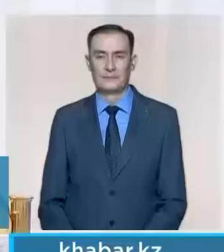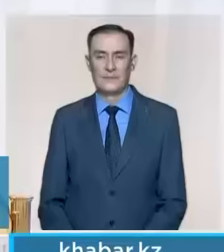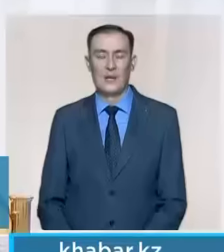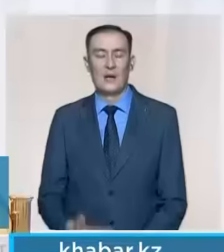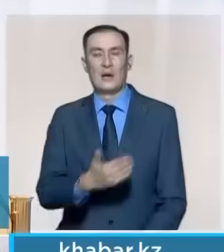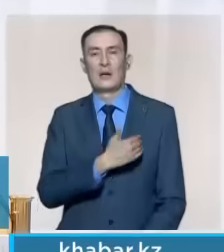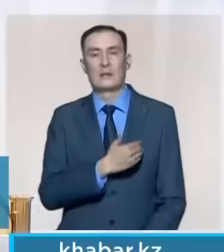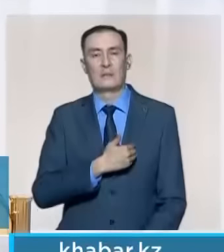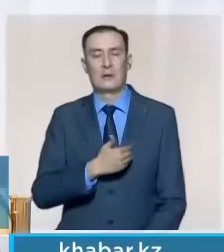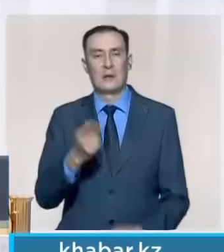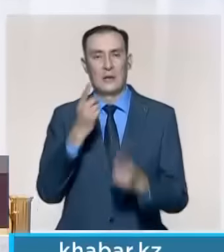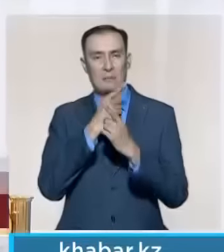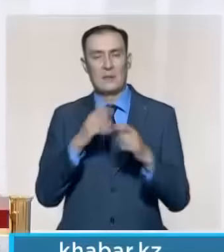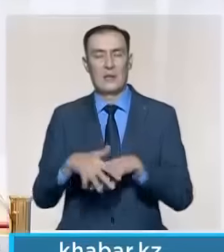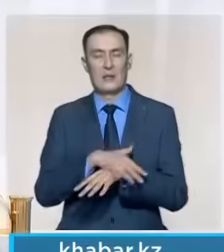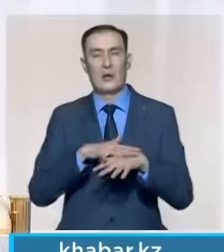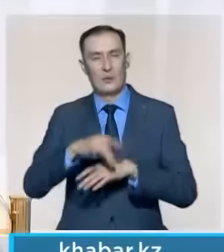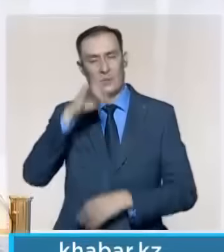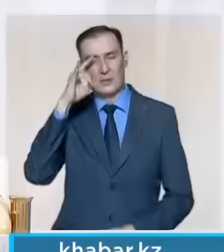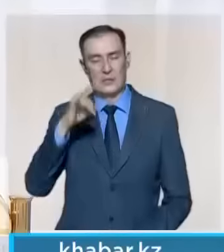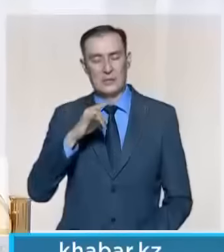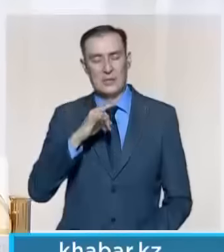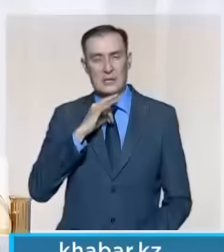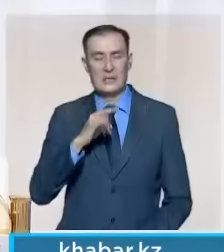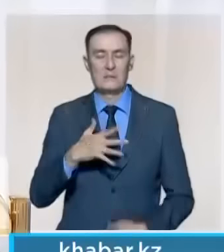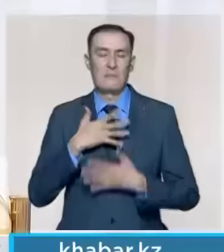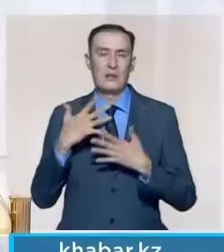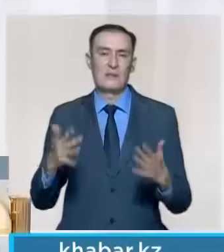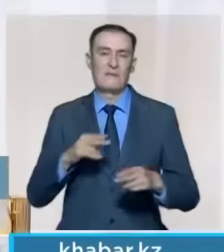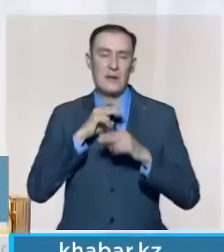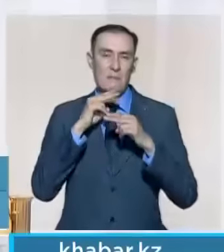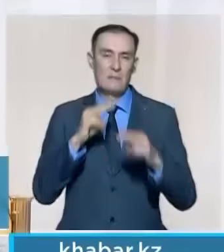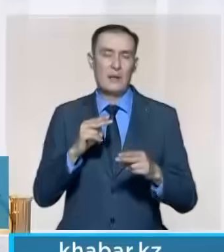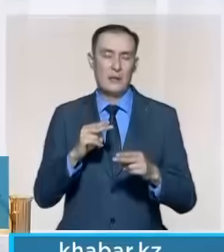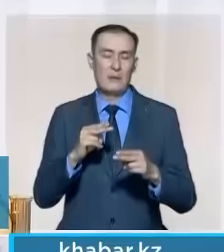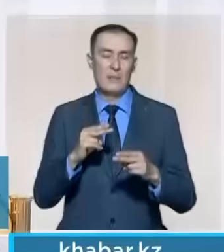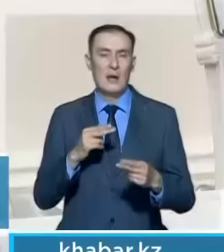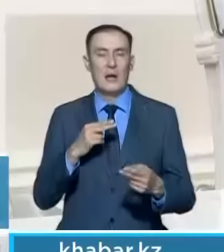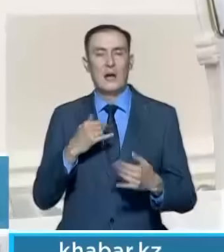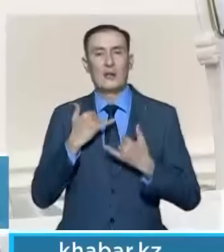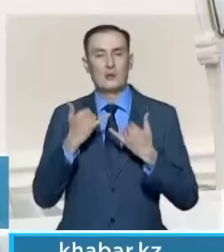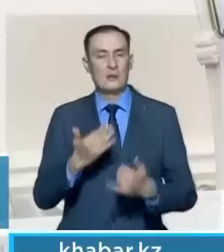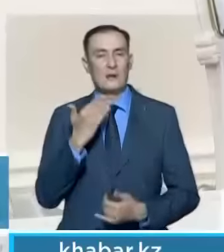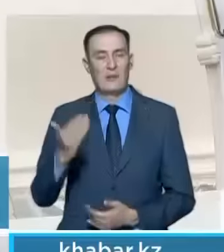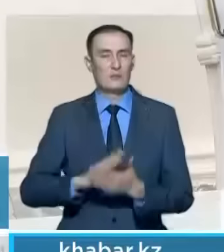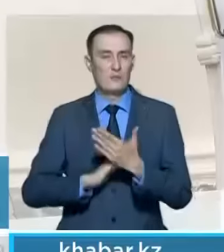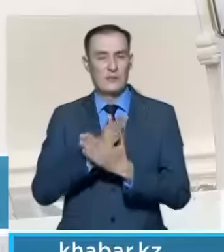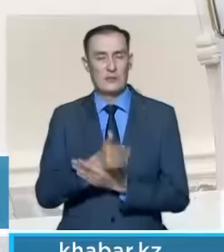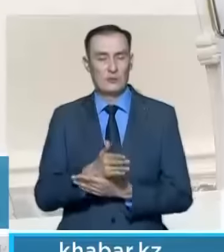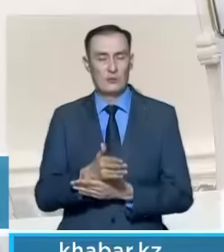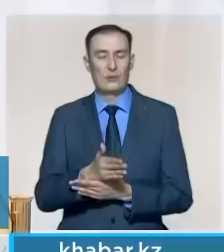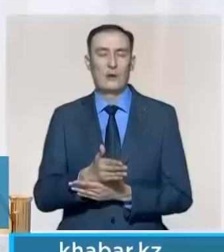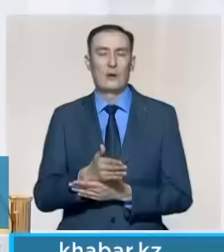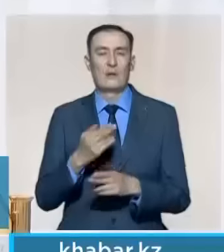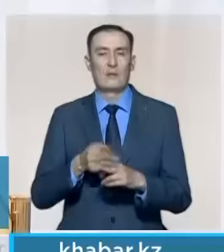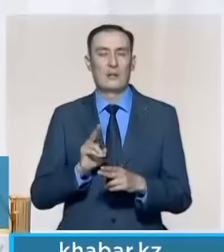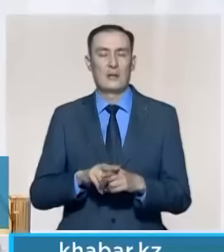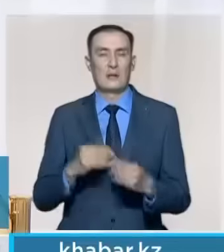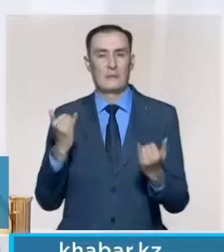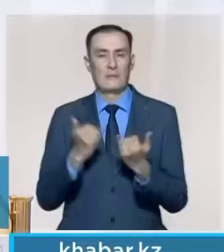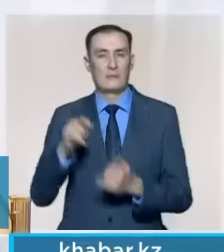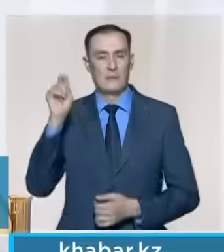Хотел бы отметить, что народ Казахстана с большим вниманием относится к вашему визиту, приветствует данный факт, и